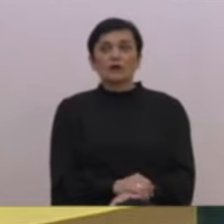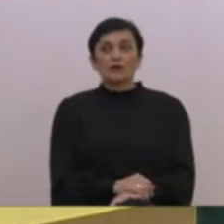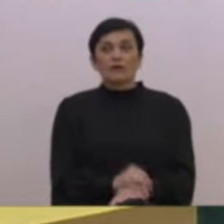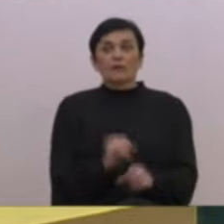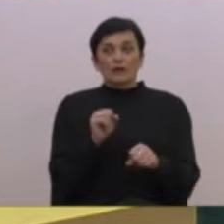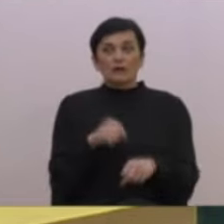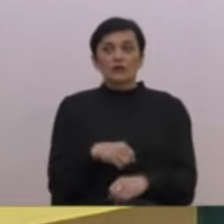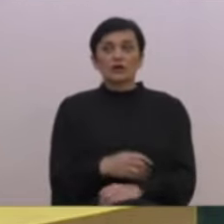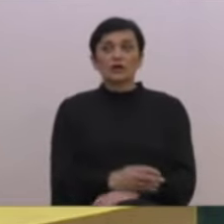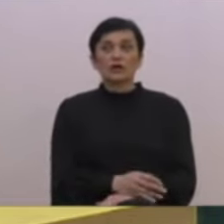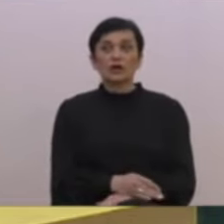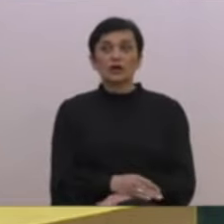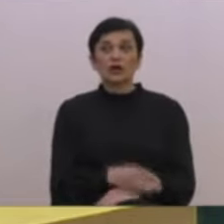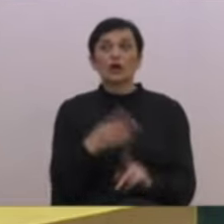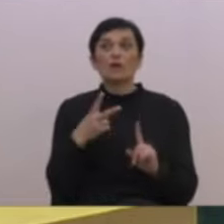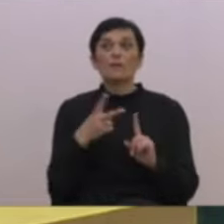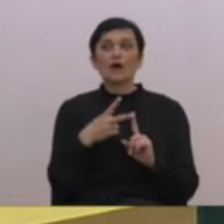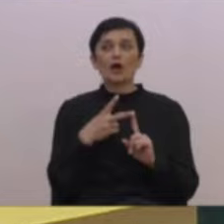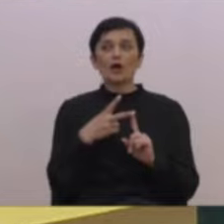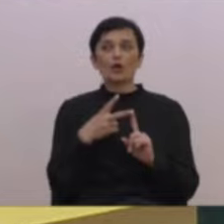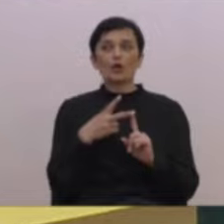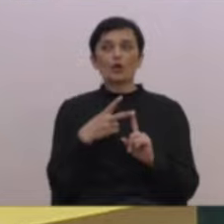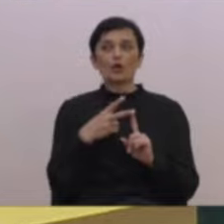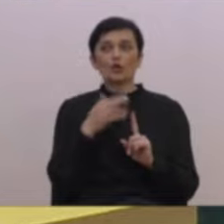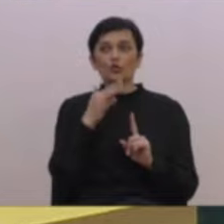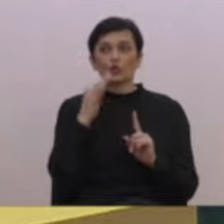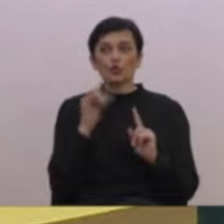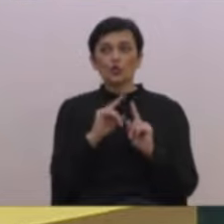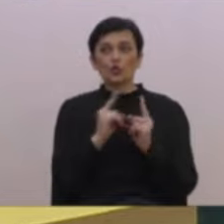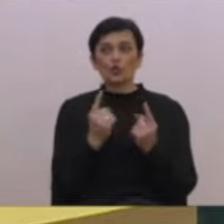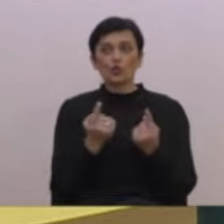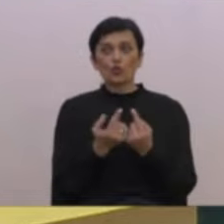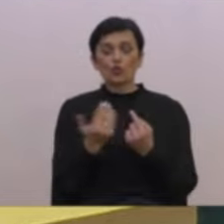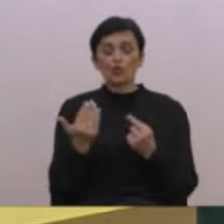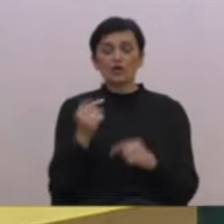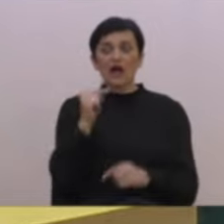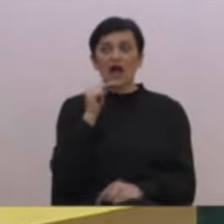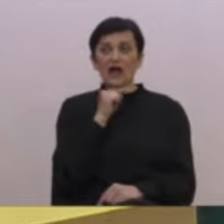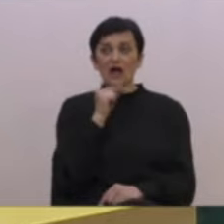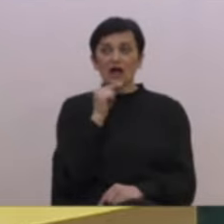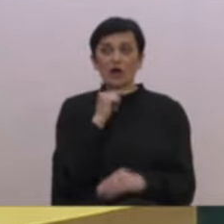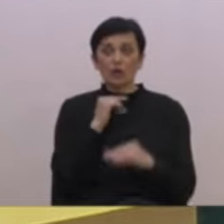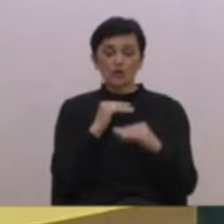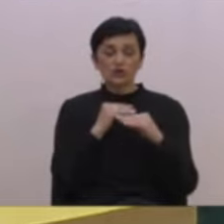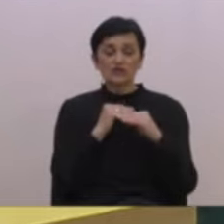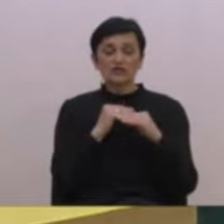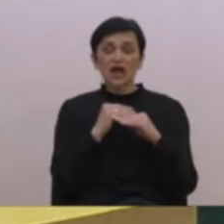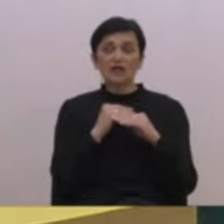შეიძლება. Da, mi-e ori ecorot, am urales să mi-e vom economicuri tanastorobis,